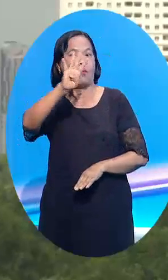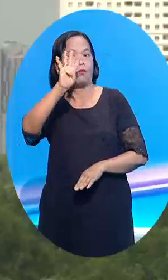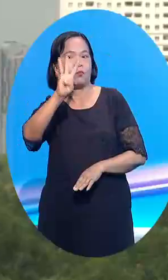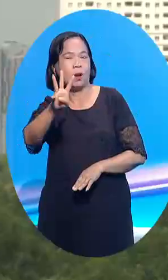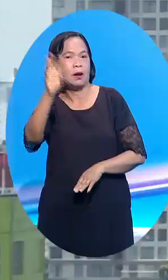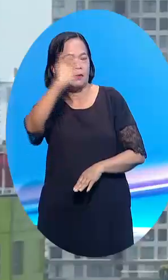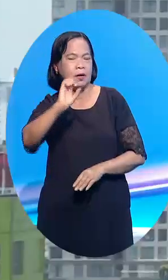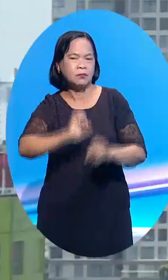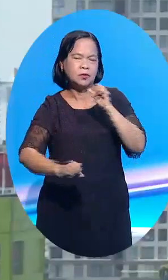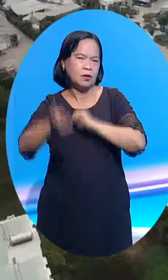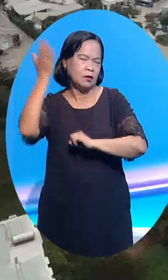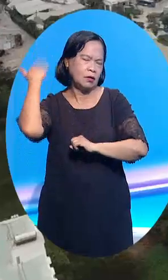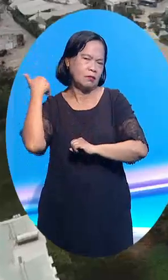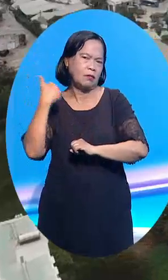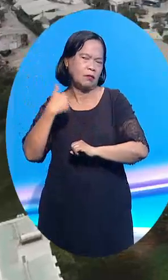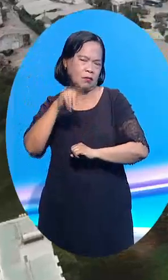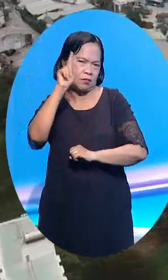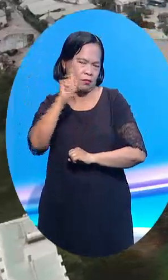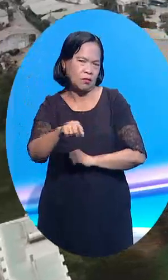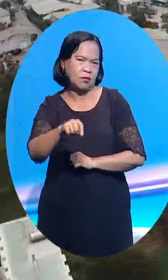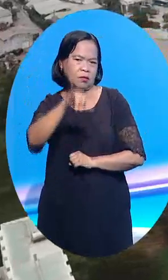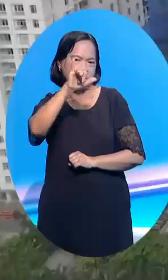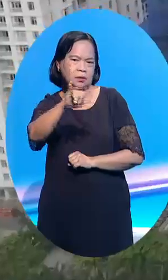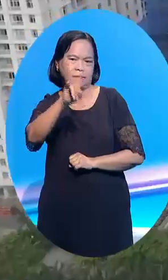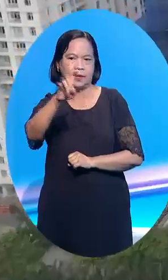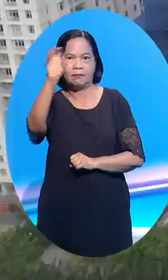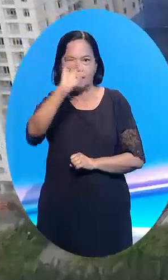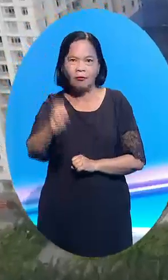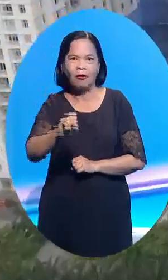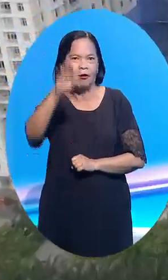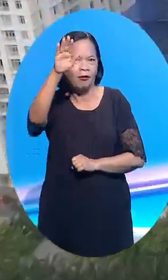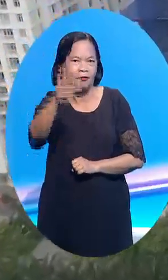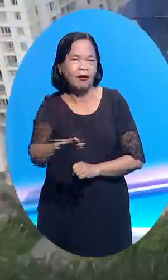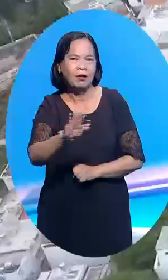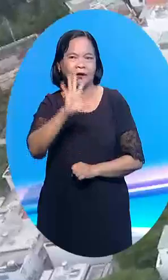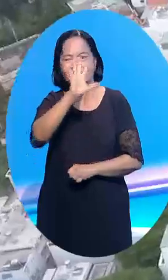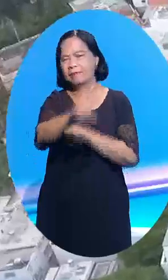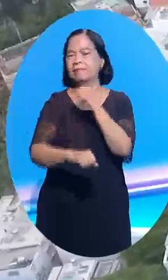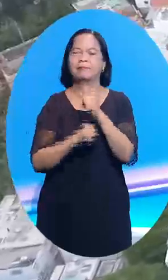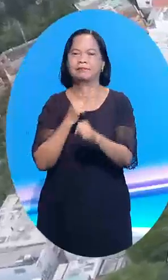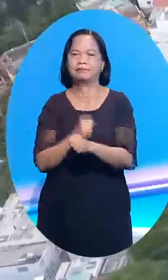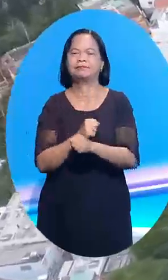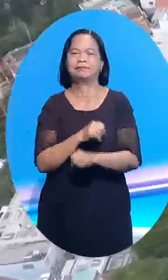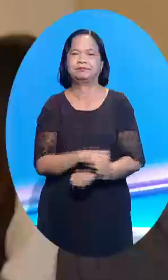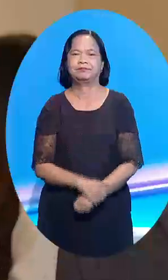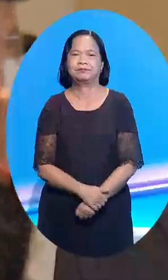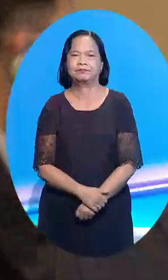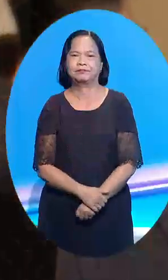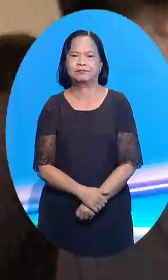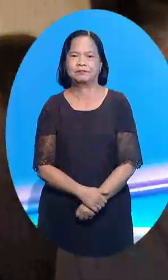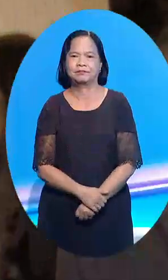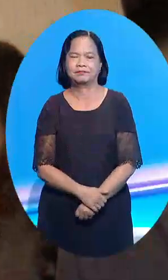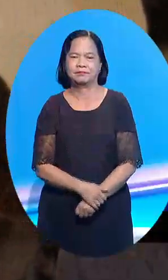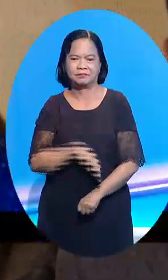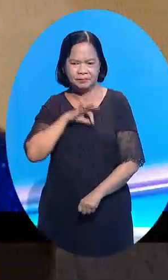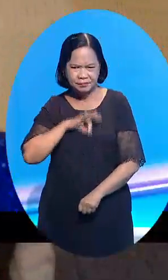kỳ năm trước đó. Tuy nhiên, tỷ lệ hấp thụ chỉ đạt 69%, mức thấp nhất trong 5 năm gần đây. Thứ nhất đó là tâm lý